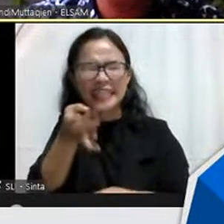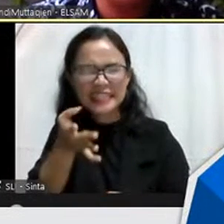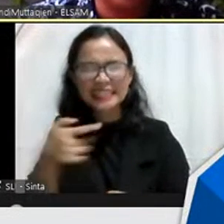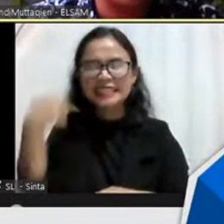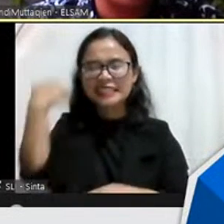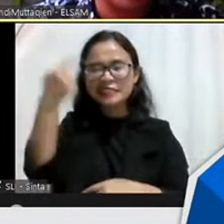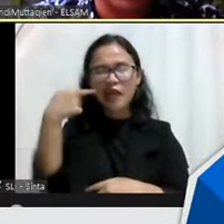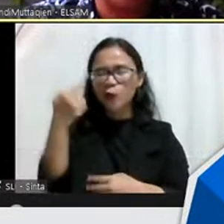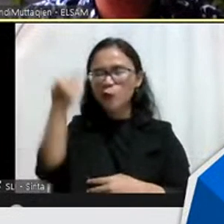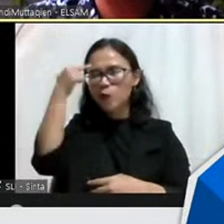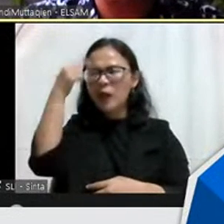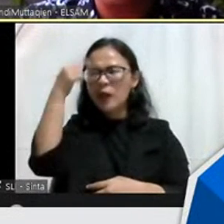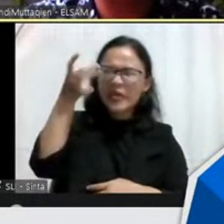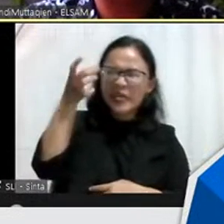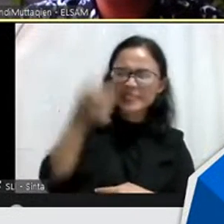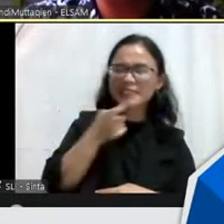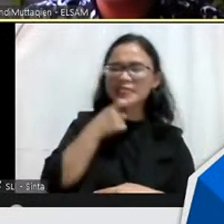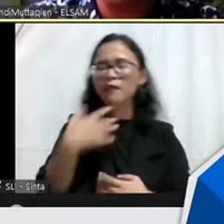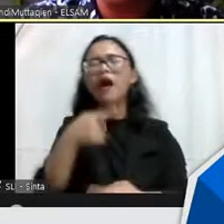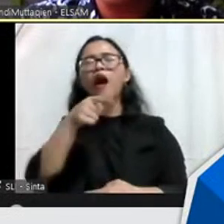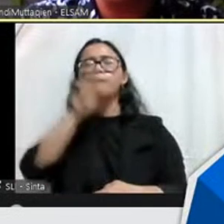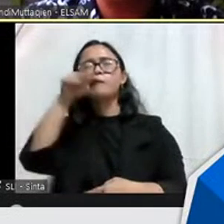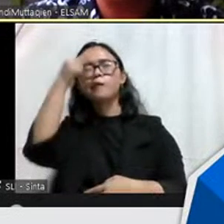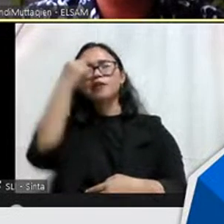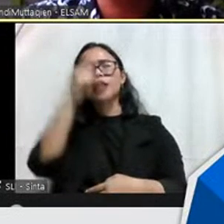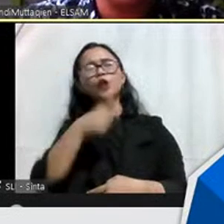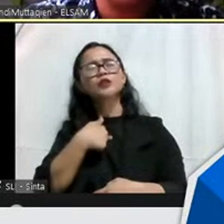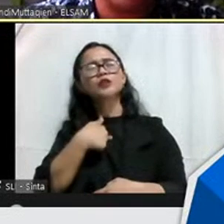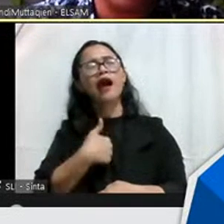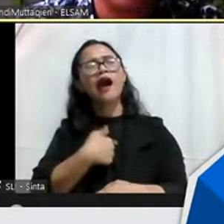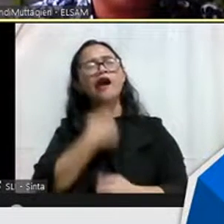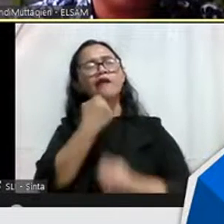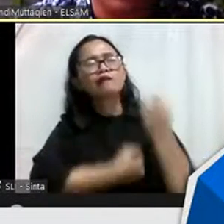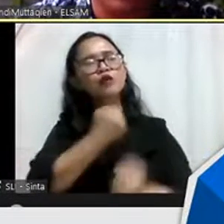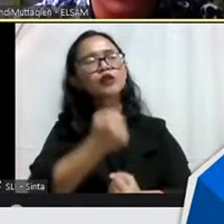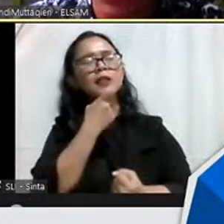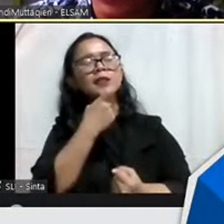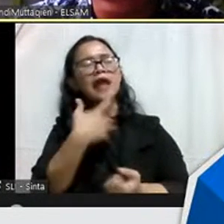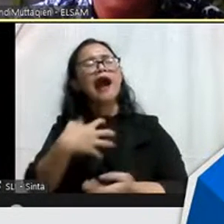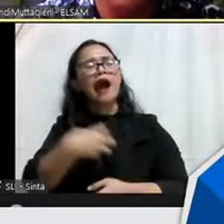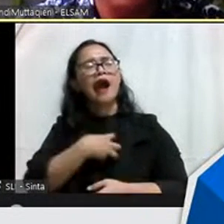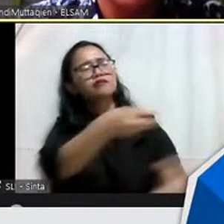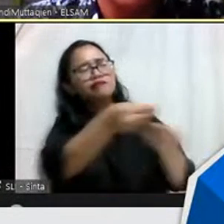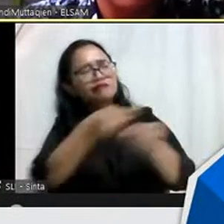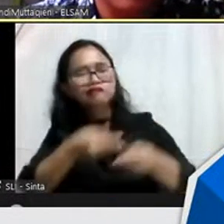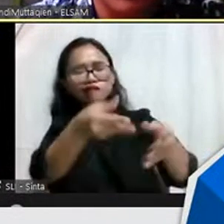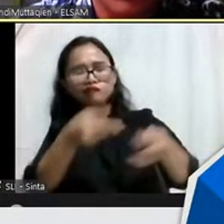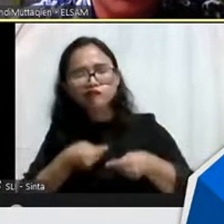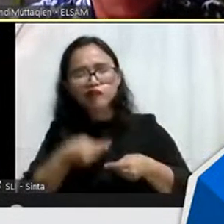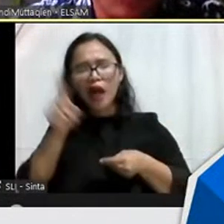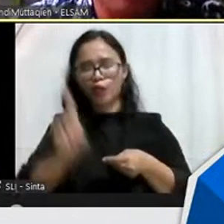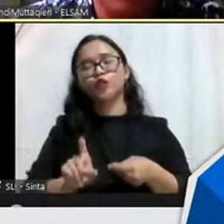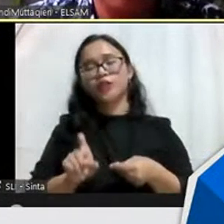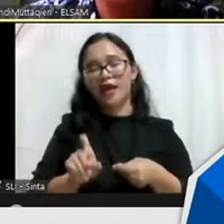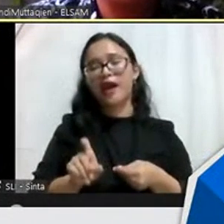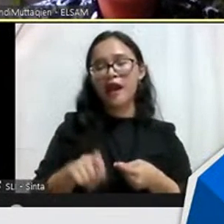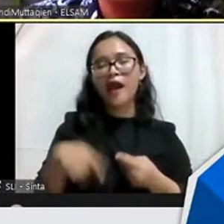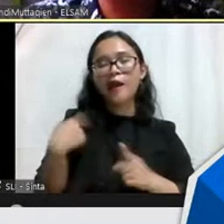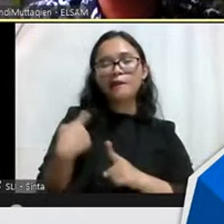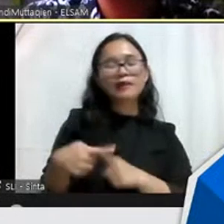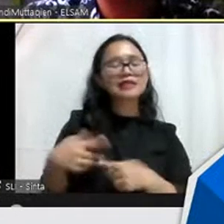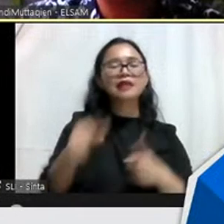Bagaimana seharusnya negara bertiemuhi hak-ak atau jalankan implementasi dari eh prinsip panduan